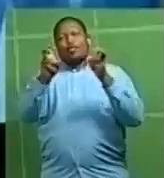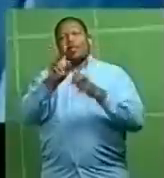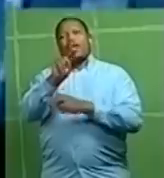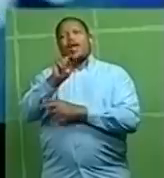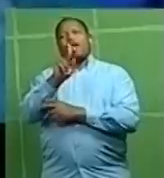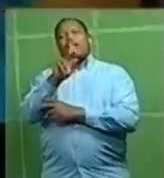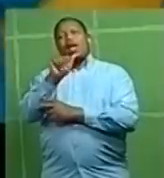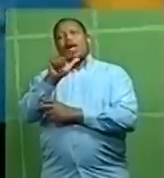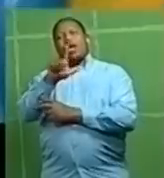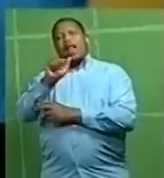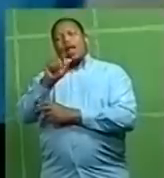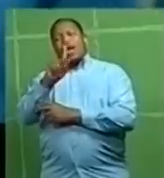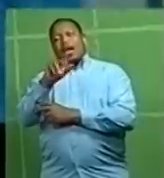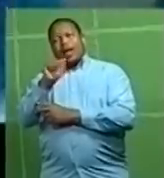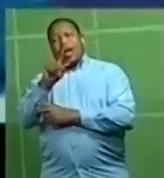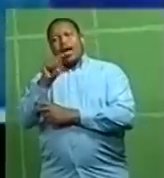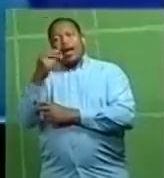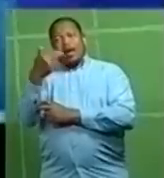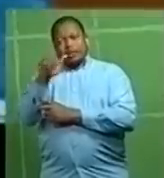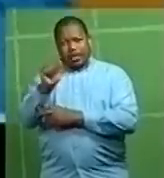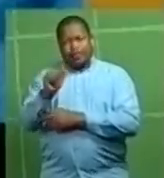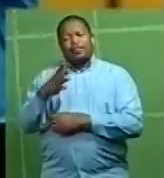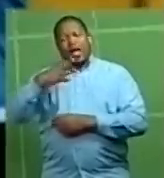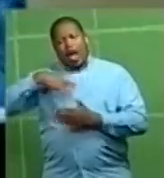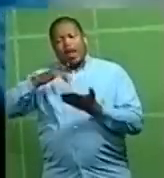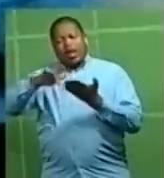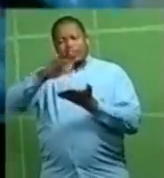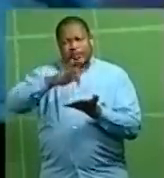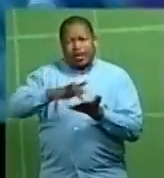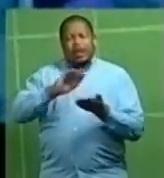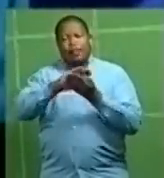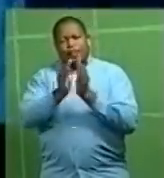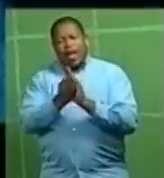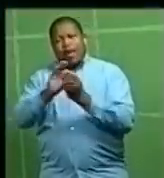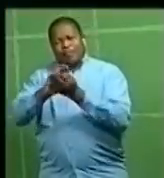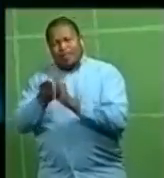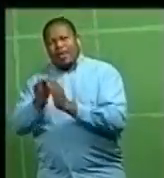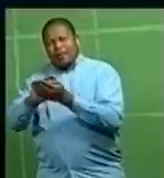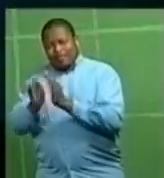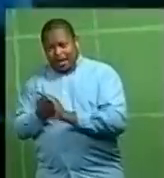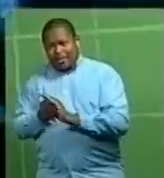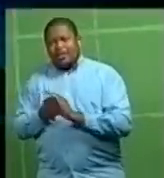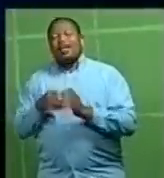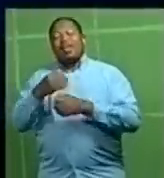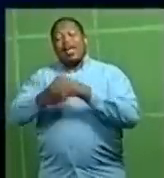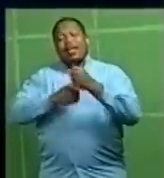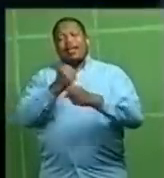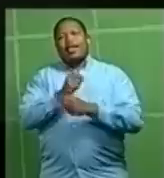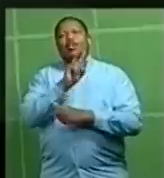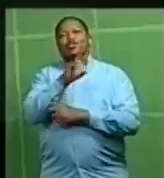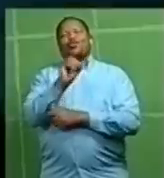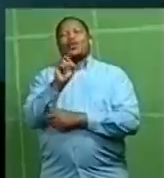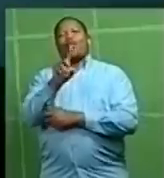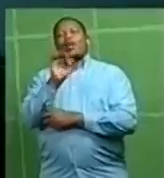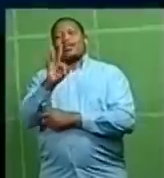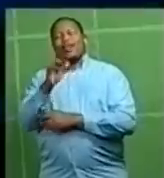amalekhodi labawakhicita kwade kwaba lilekhodi lakhe lokugcina lelithi isigansonzo lalikhiphe ngeminyaka wa